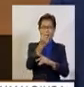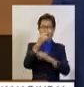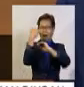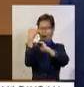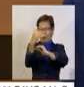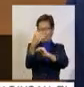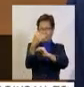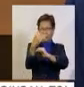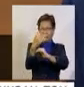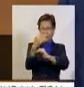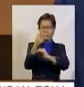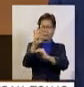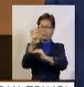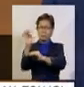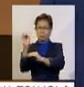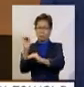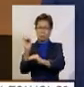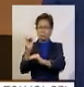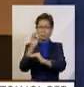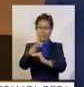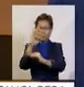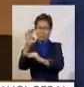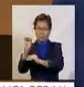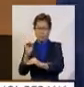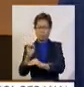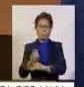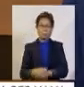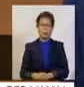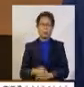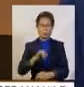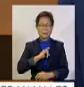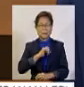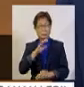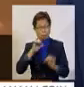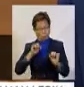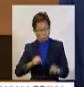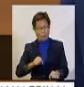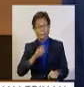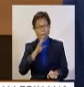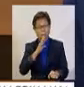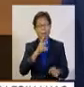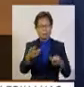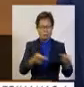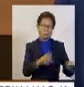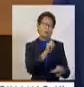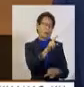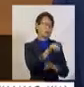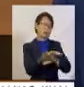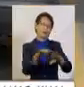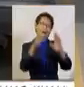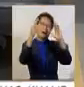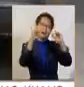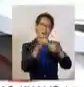hadkan kepada B40. Tapi yang saya boleh tegaskan di sini, yang dapat kereta mewah jangan